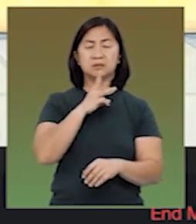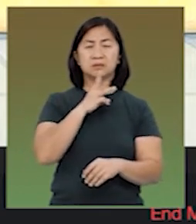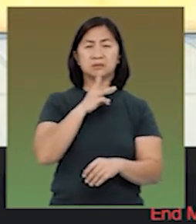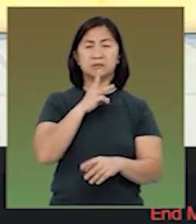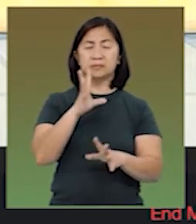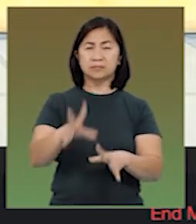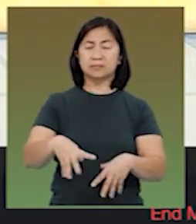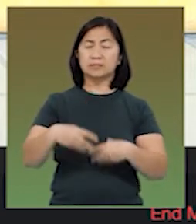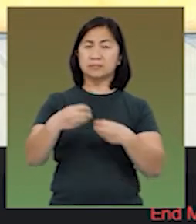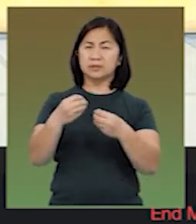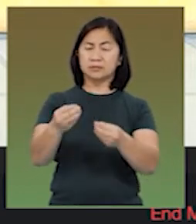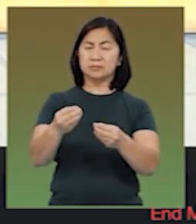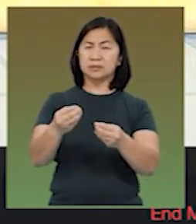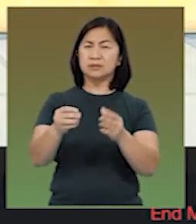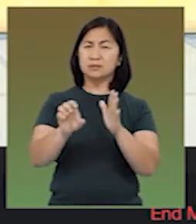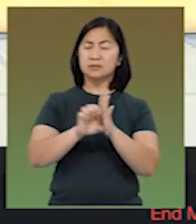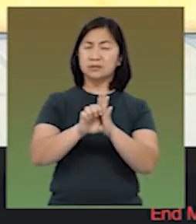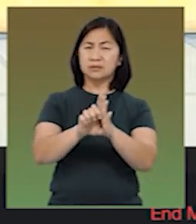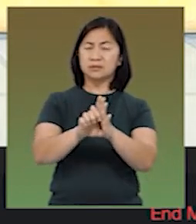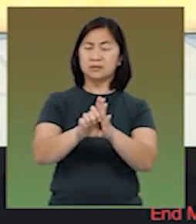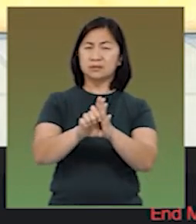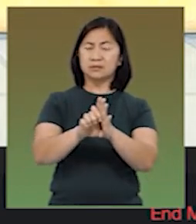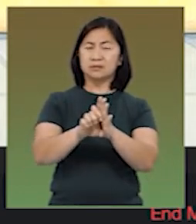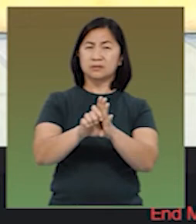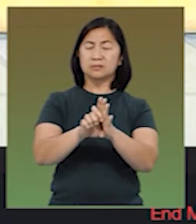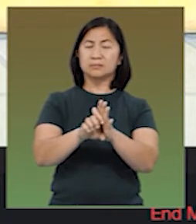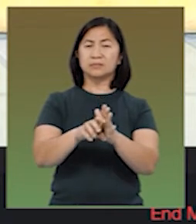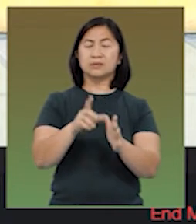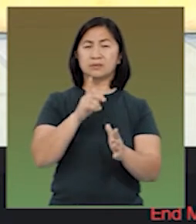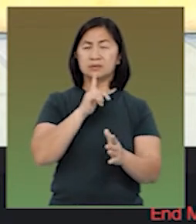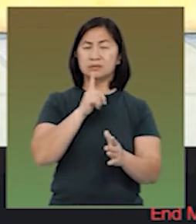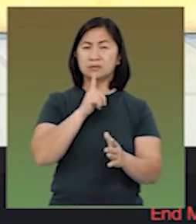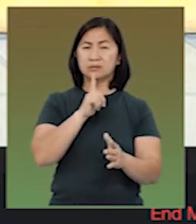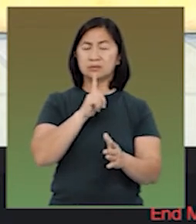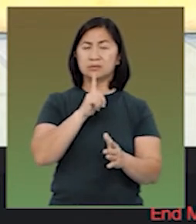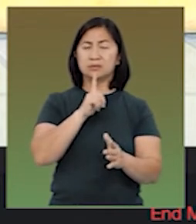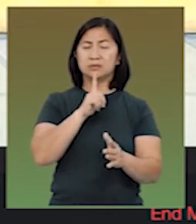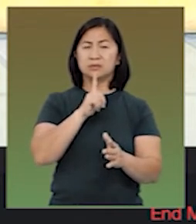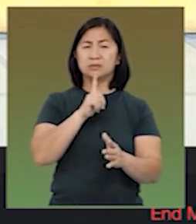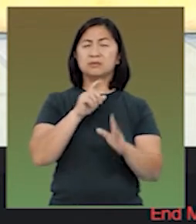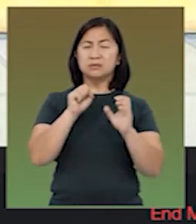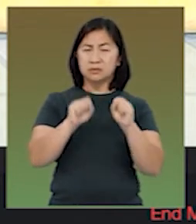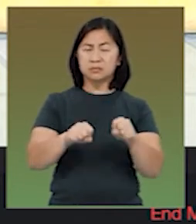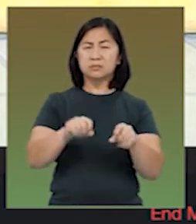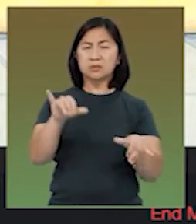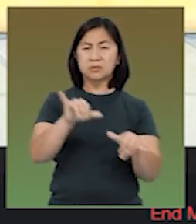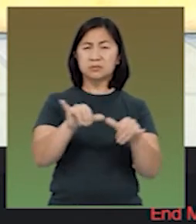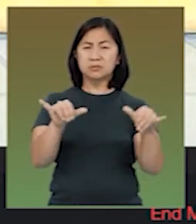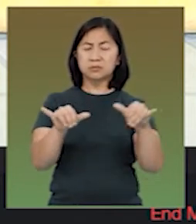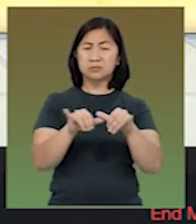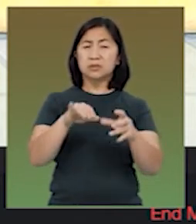tubig. Magbigay ka pa nga ng ibang halimbawa ng liquid na maaring i-measure?